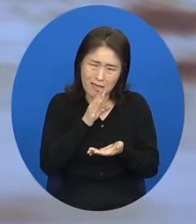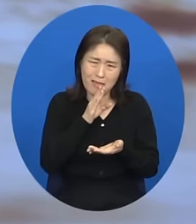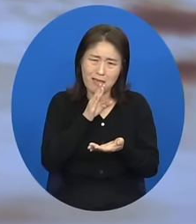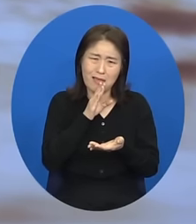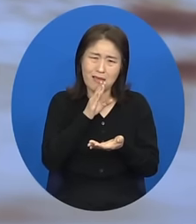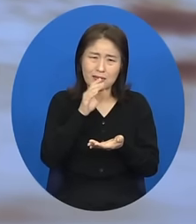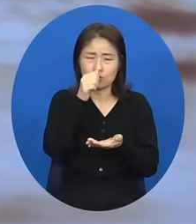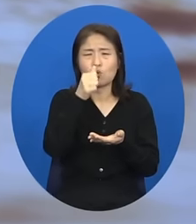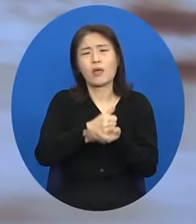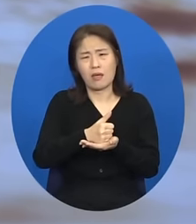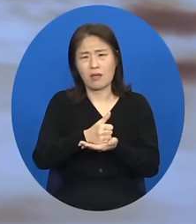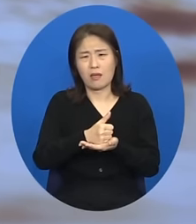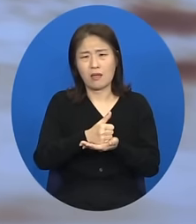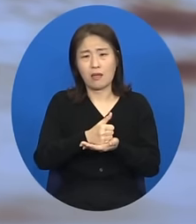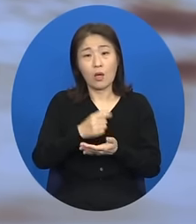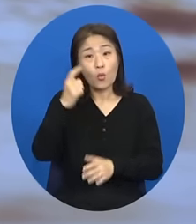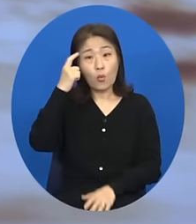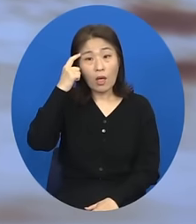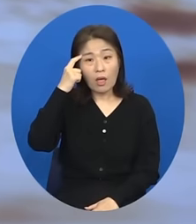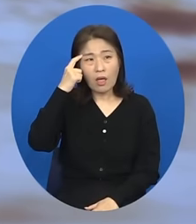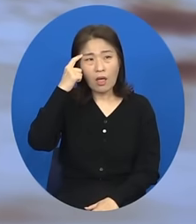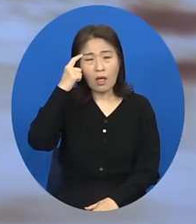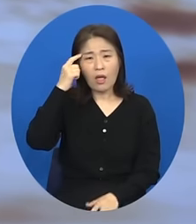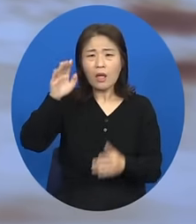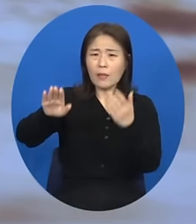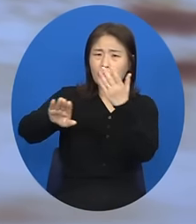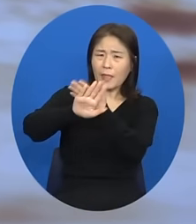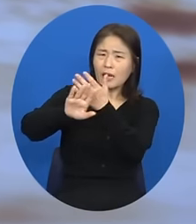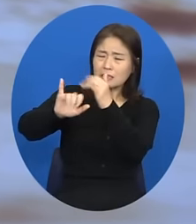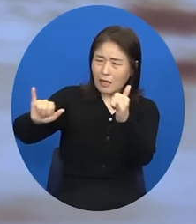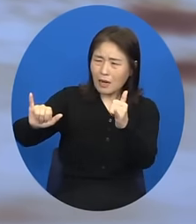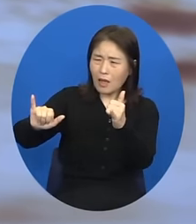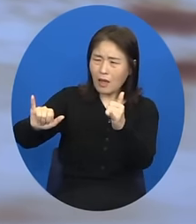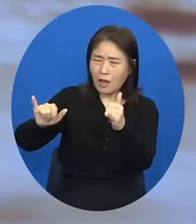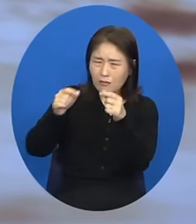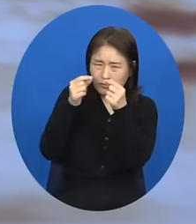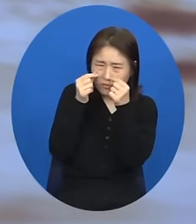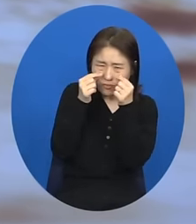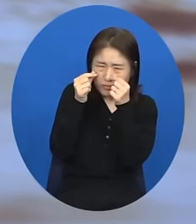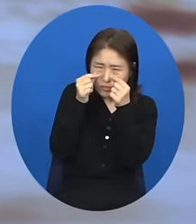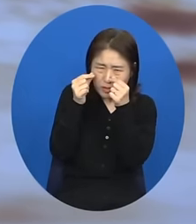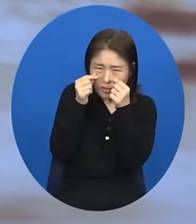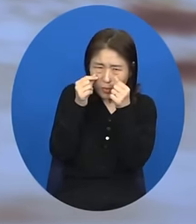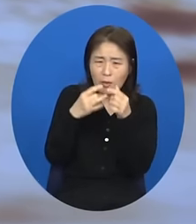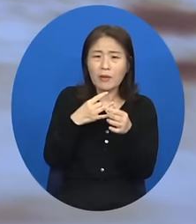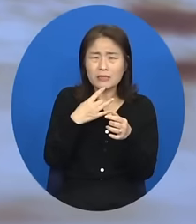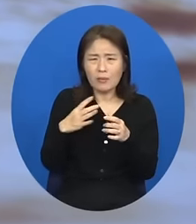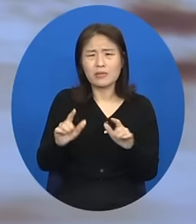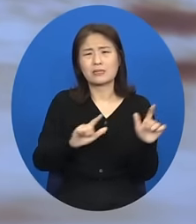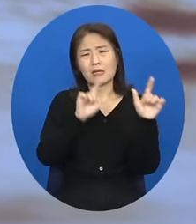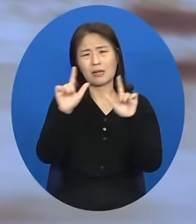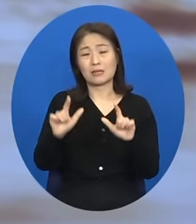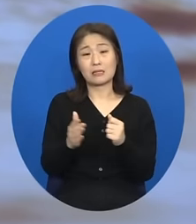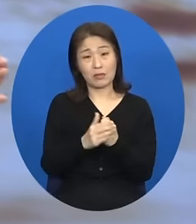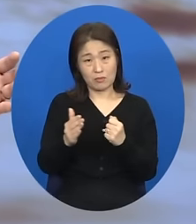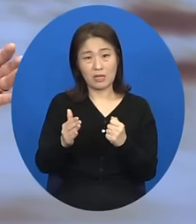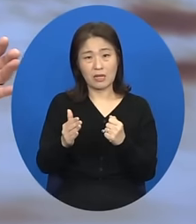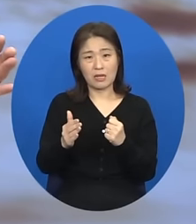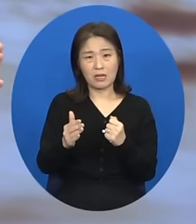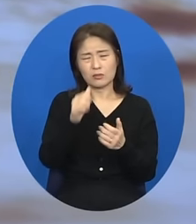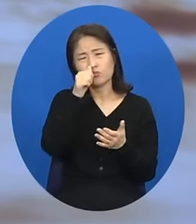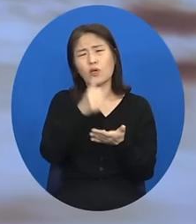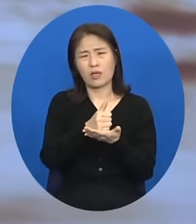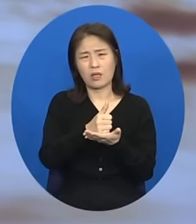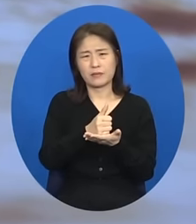왜냐하면 제 인생을 살기보다는 다른 사람의 인생을 살았기 때문이에요. 그러면서 드는 또 다른 죄